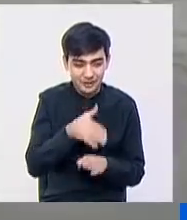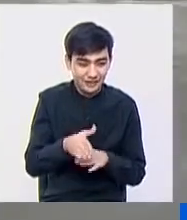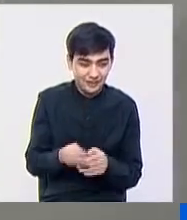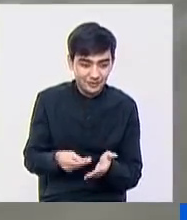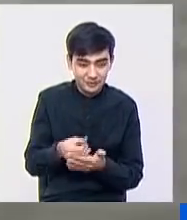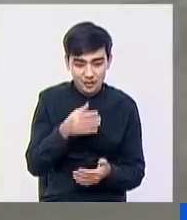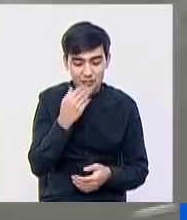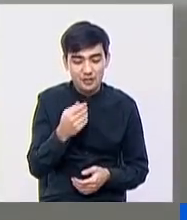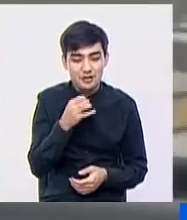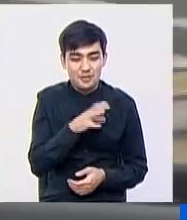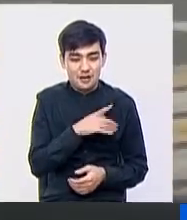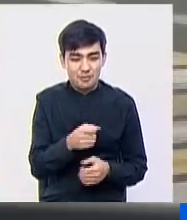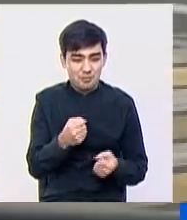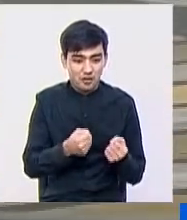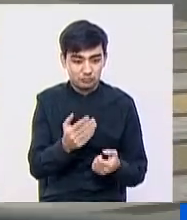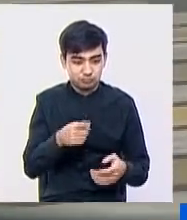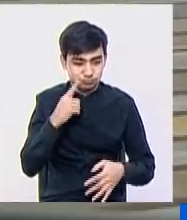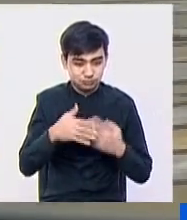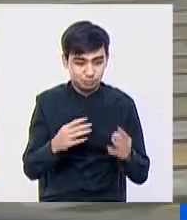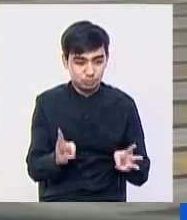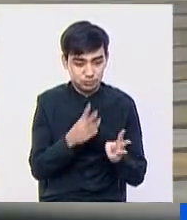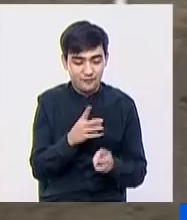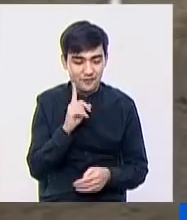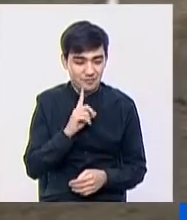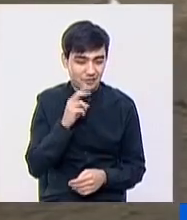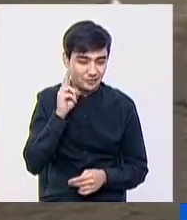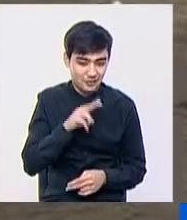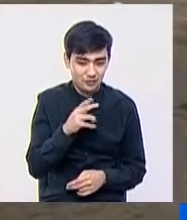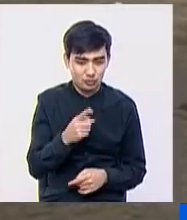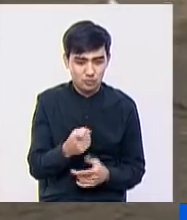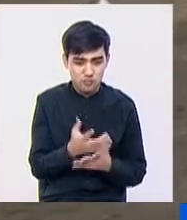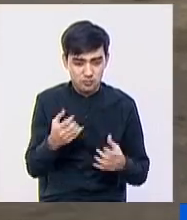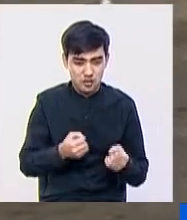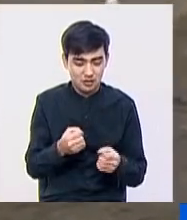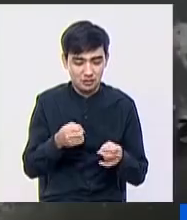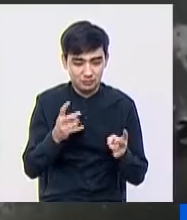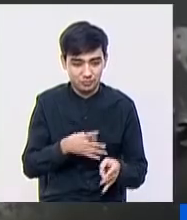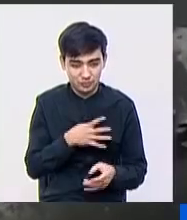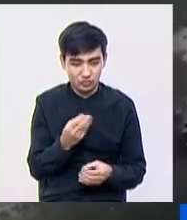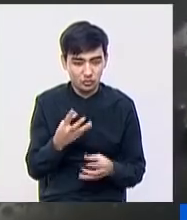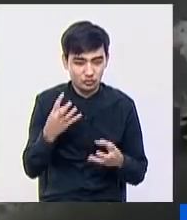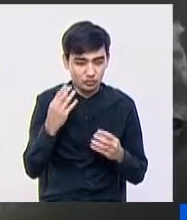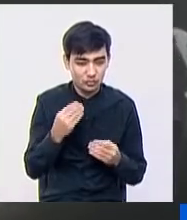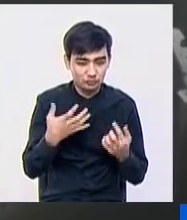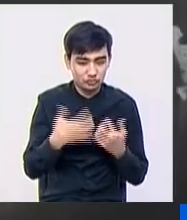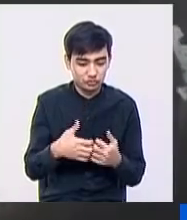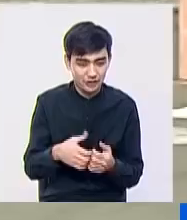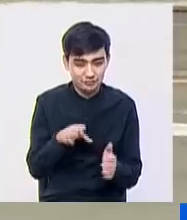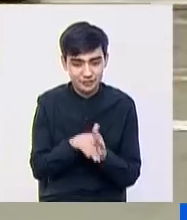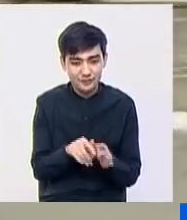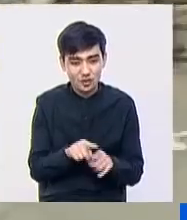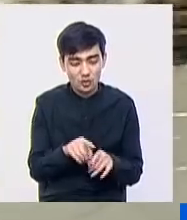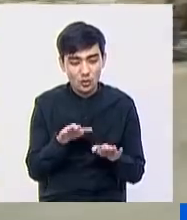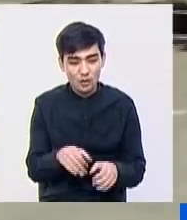чье авто сгорело во время беспорядков, еще не ясно. А пострадали сотни автомобилей. Количество еще подсчитывается. Среди них не